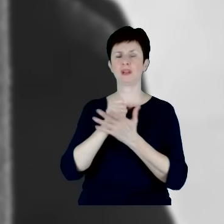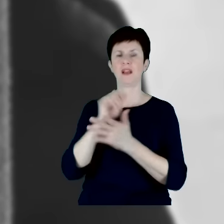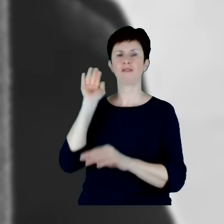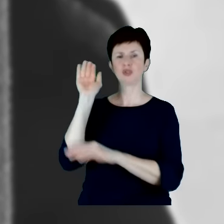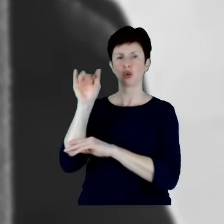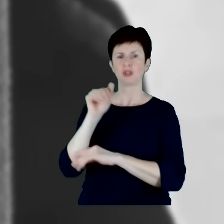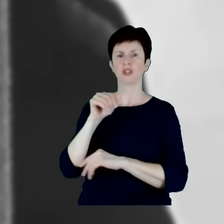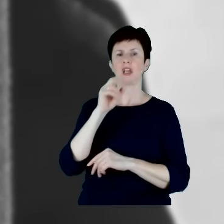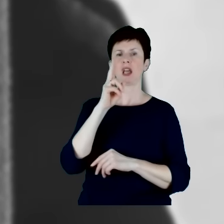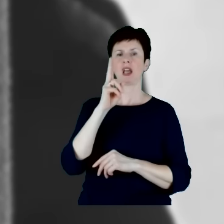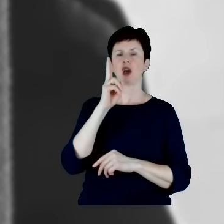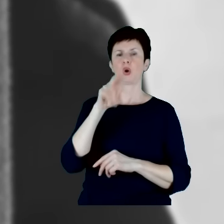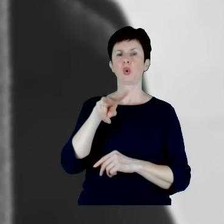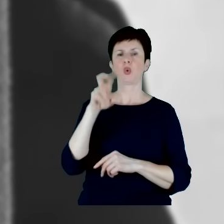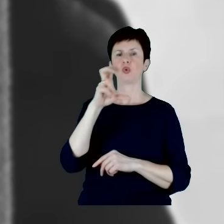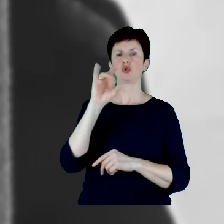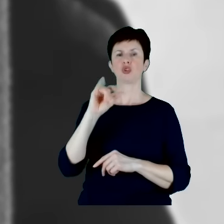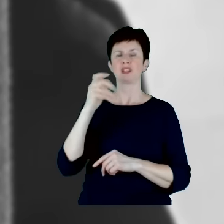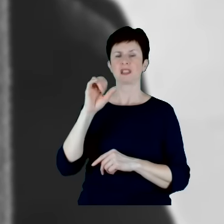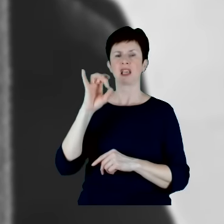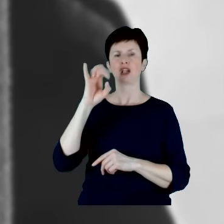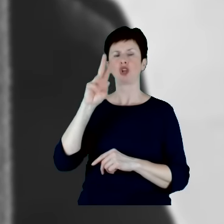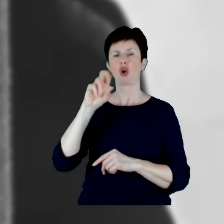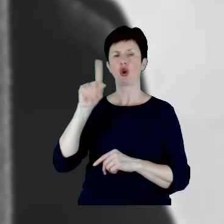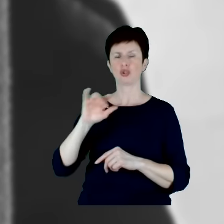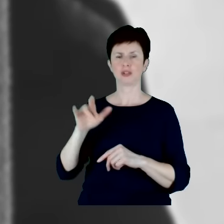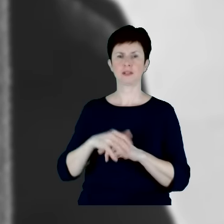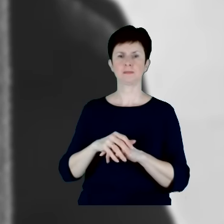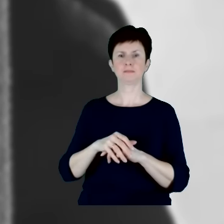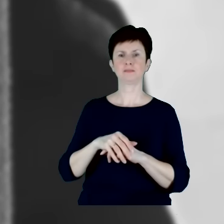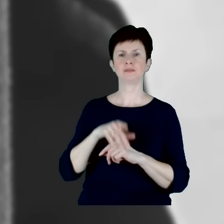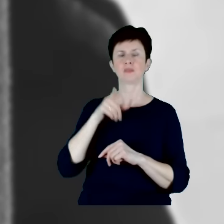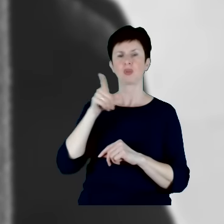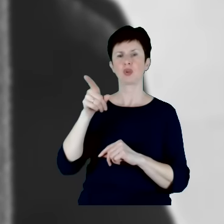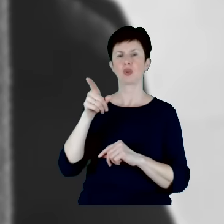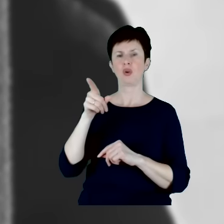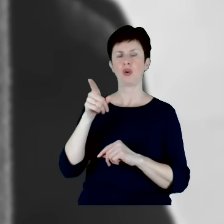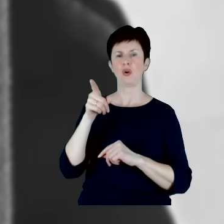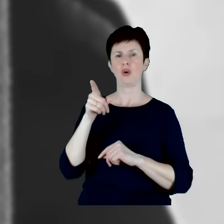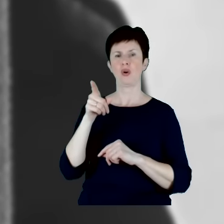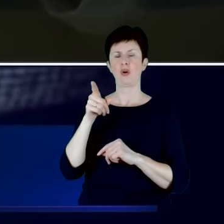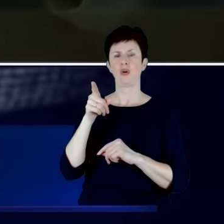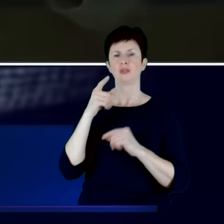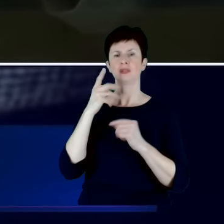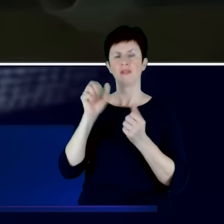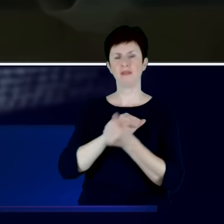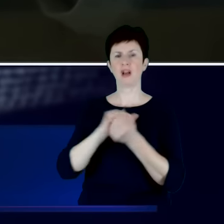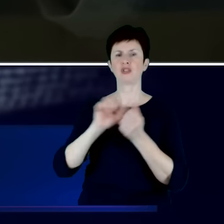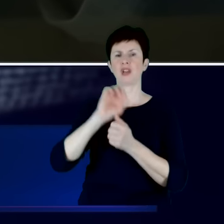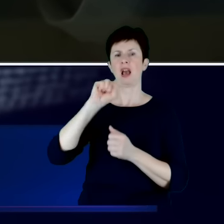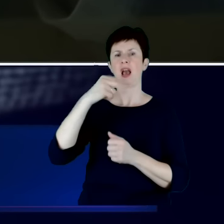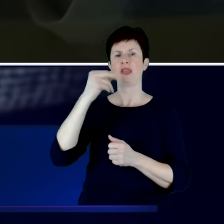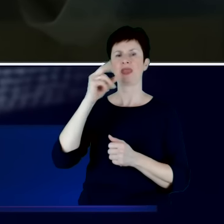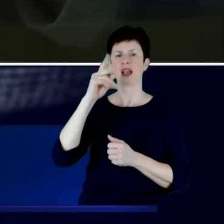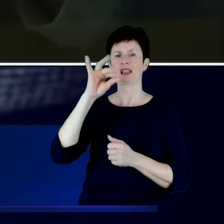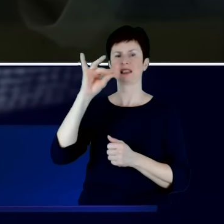Kuczyński. Dodał, że Rosjanin przez lata popierał aneksję Krymu. Nie ukrywał